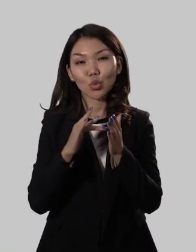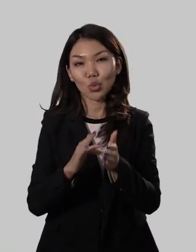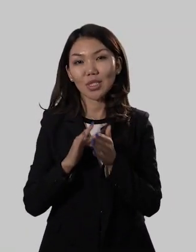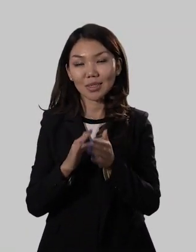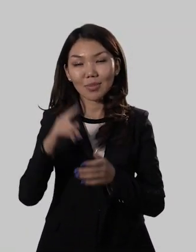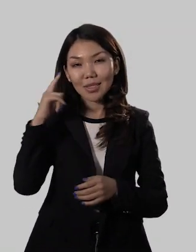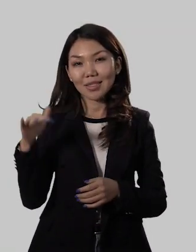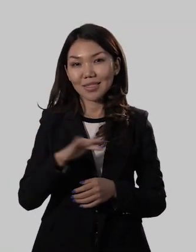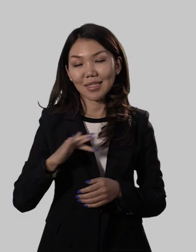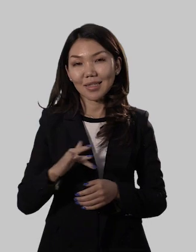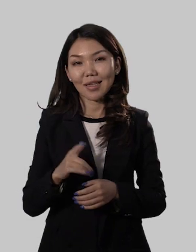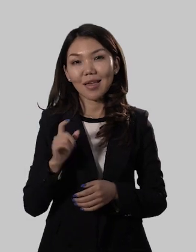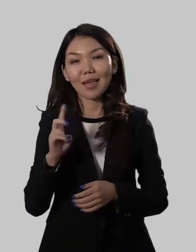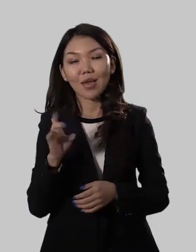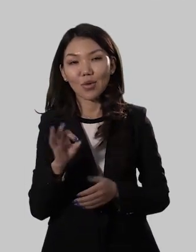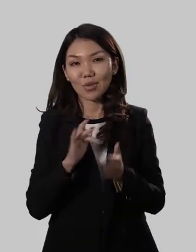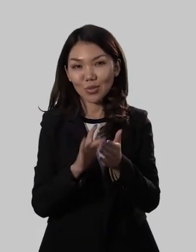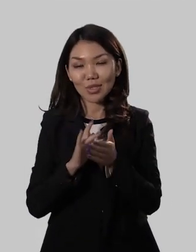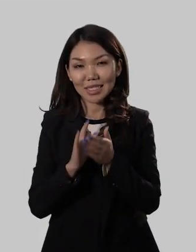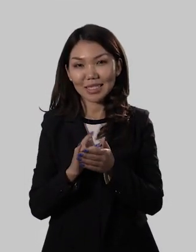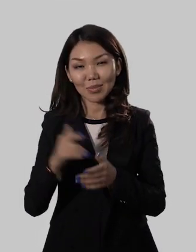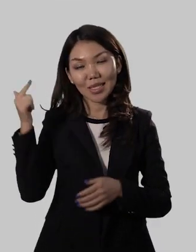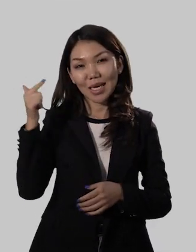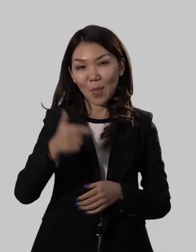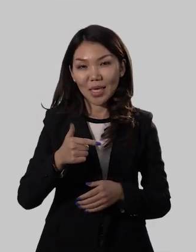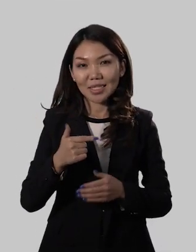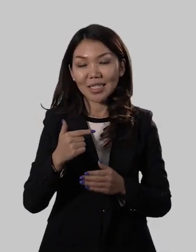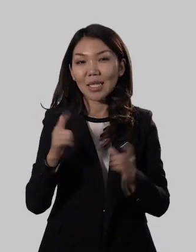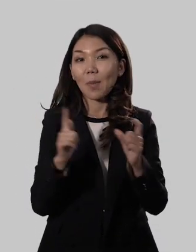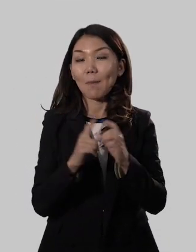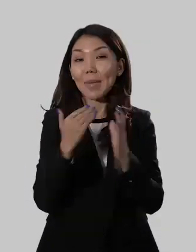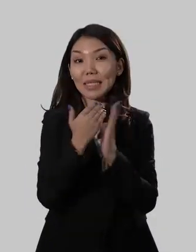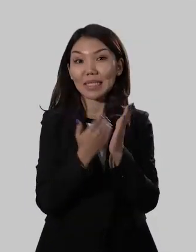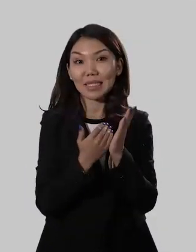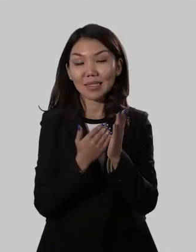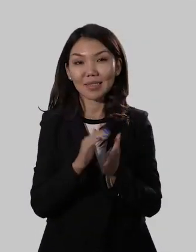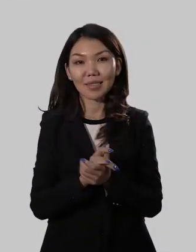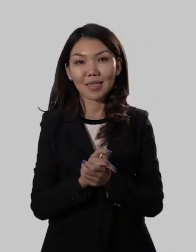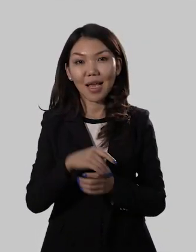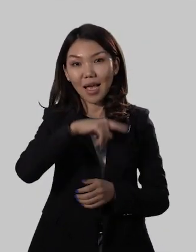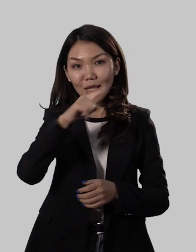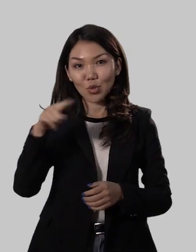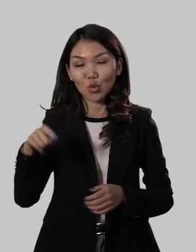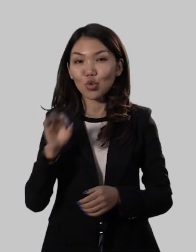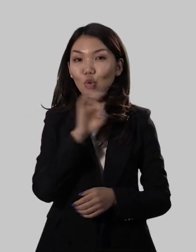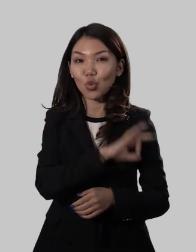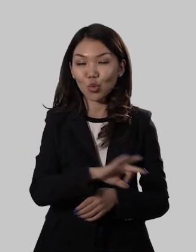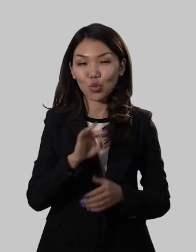туризм. Кыргызстандагы экологиялык туризм. Грамматикалык материал, бүрөнчөй аныктоочторду